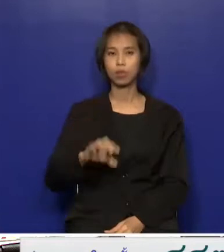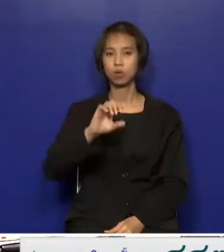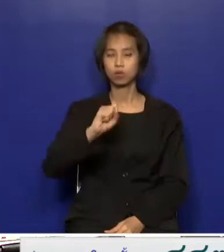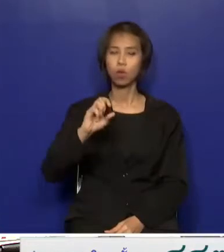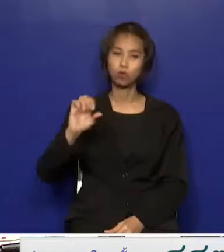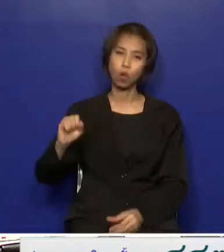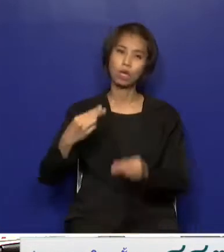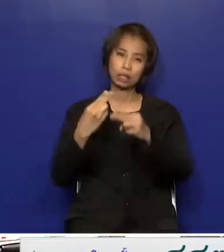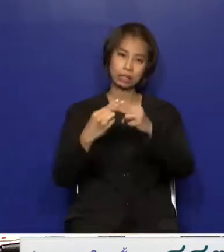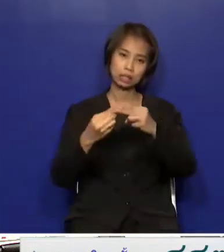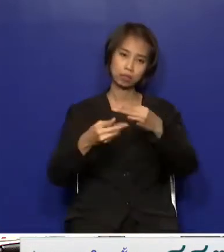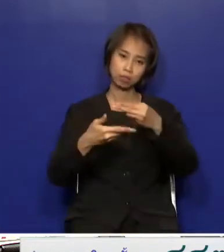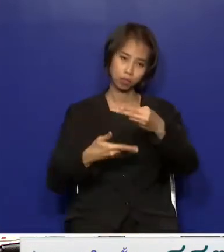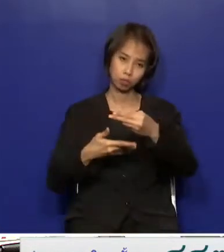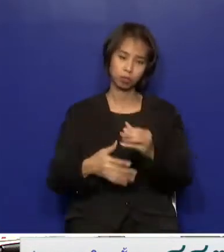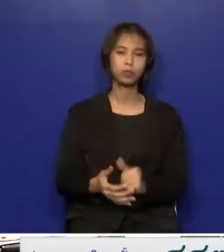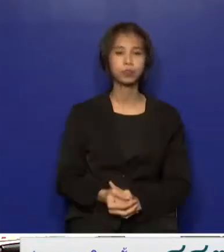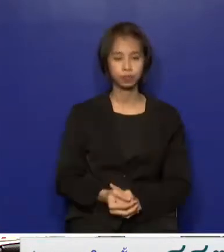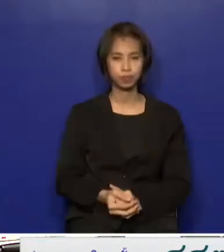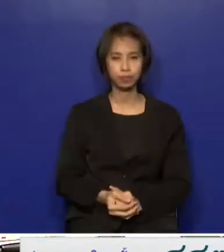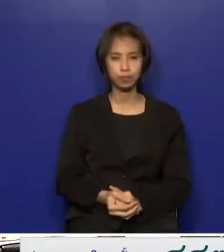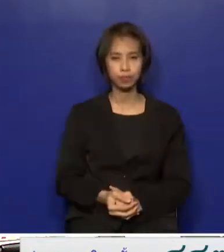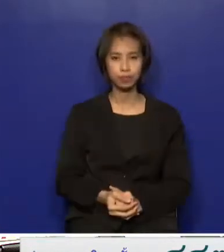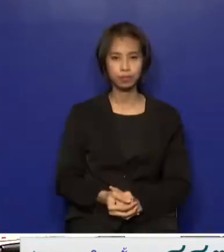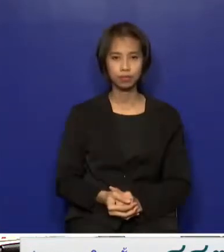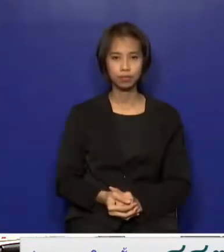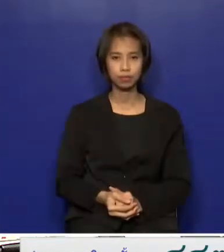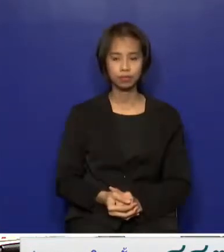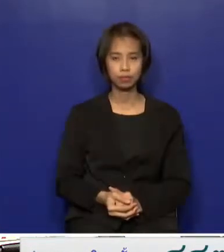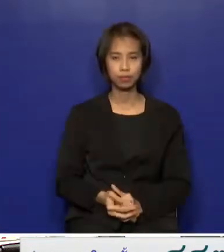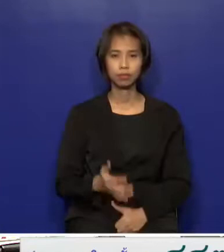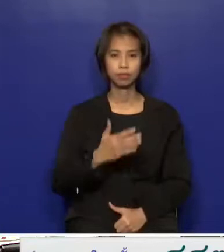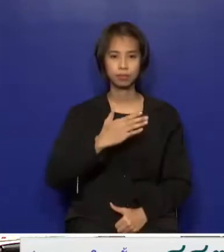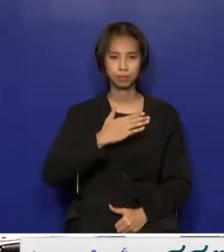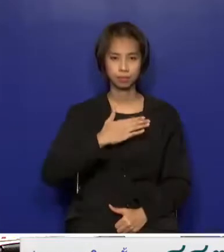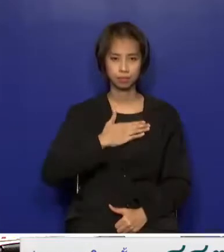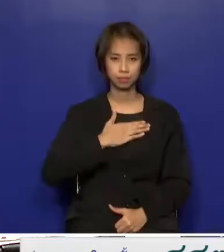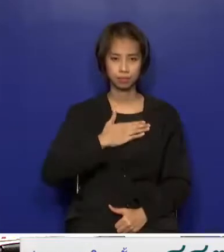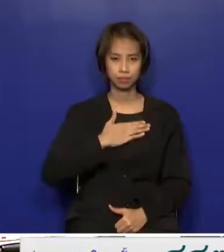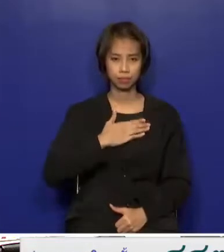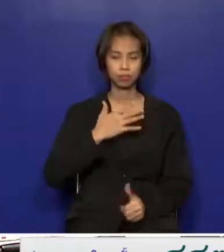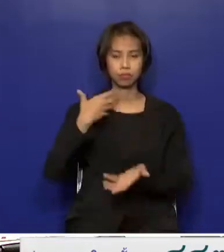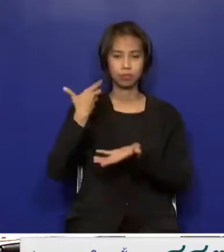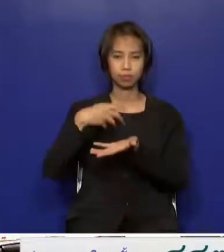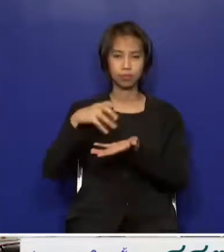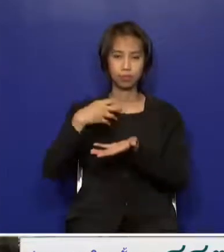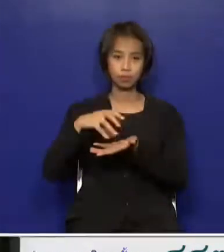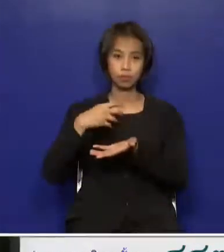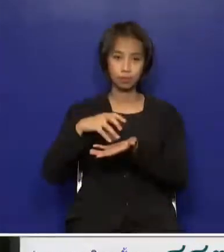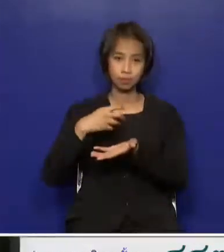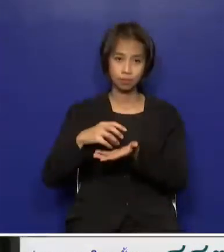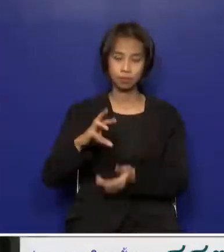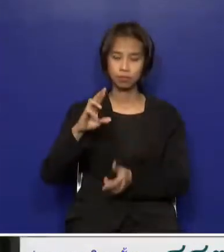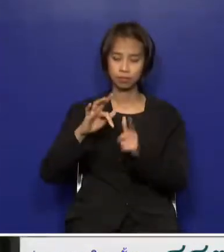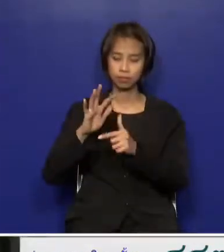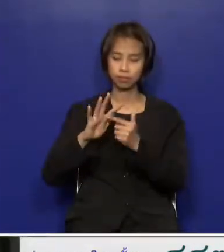ชื่อ ฮัย ปลง บัชน ไยพอพรฅฐ..... อน รอ ธิซญหยดว